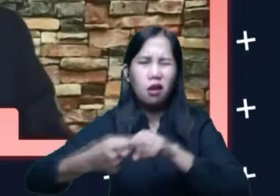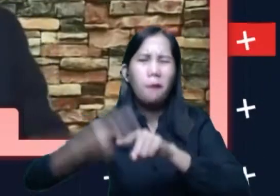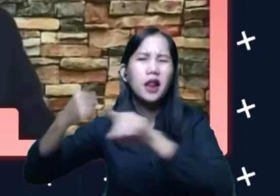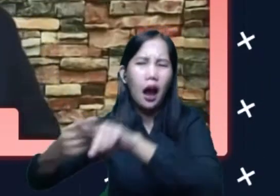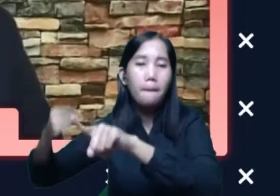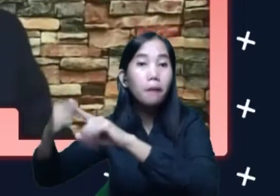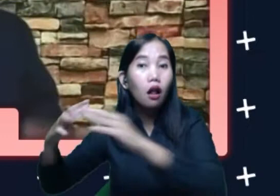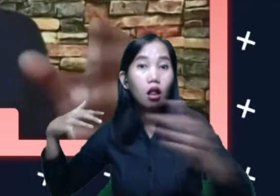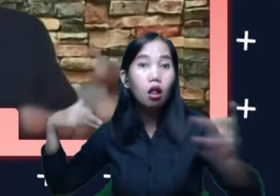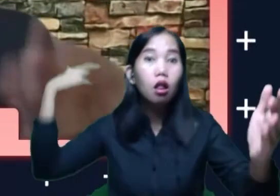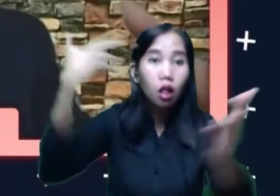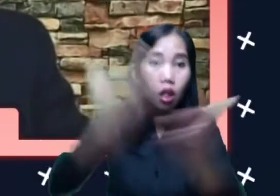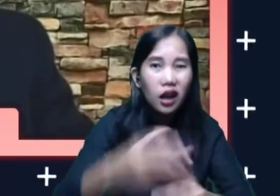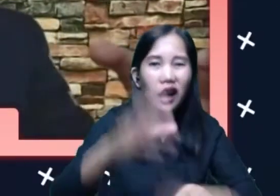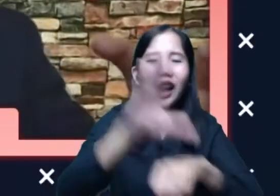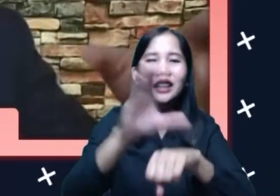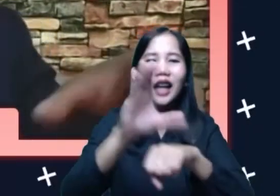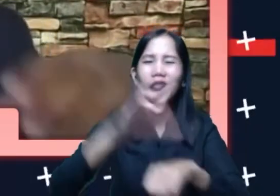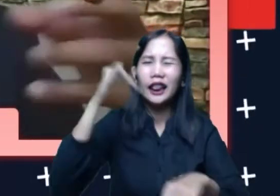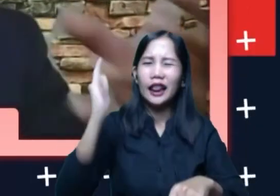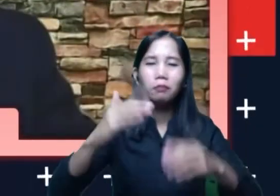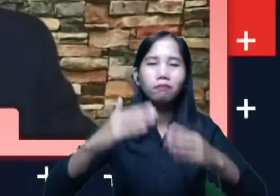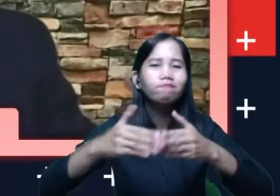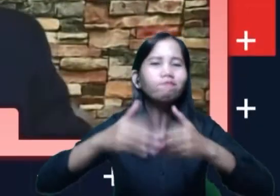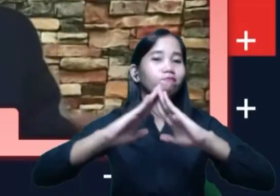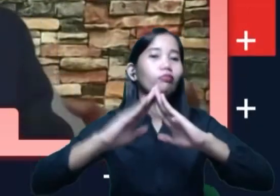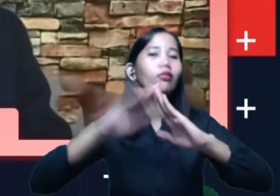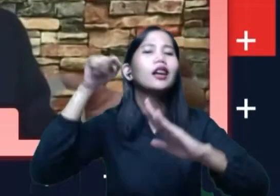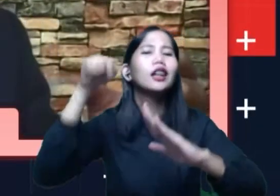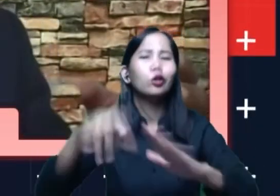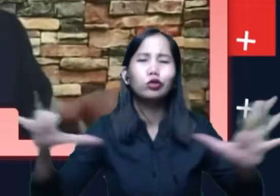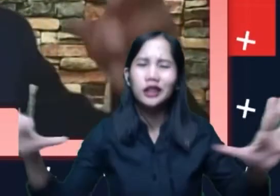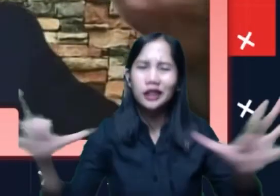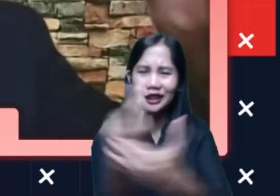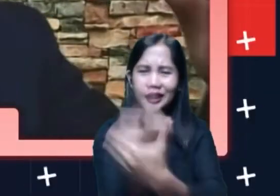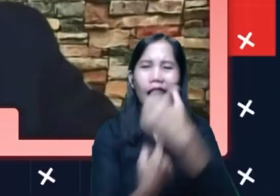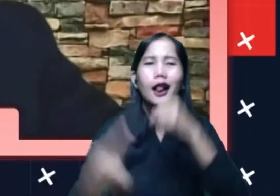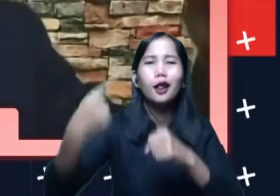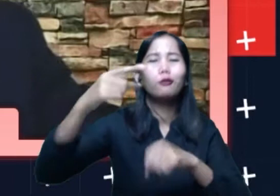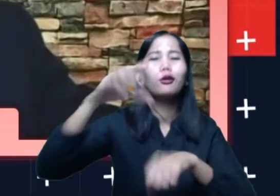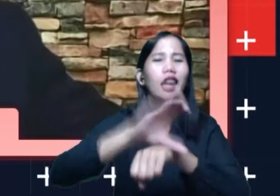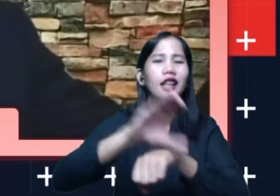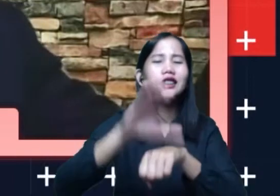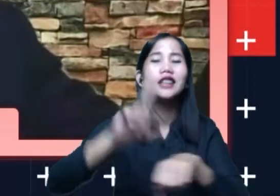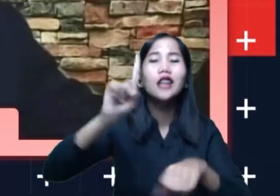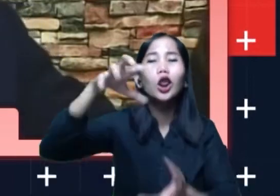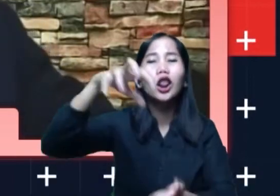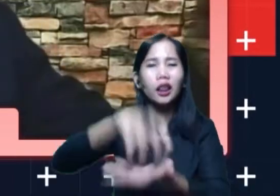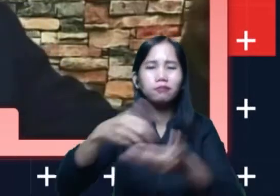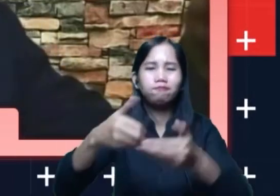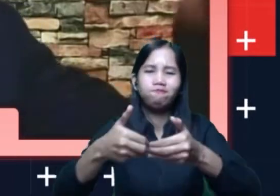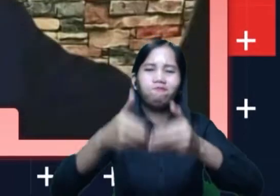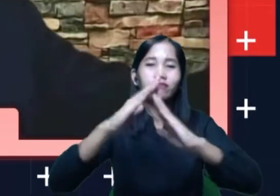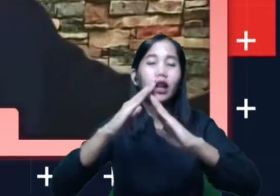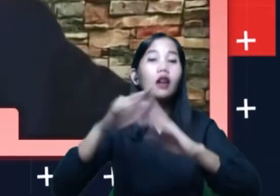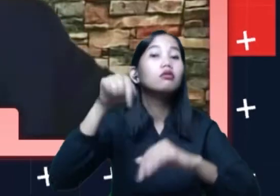Lestre, di Listra, dan kemudian di Derbe, ada gereja di Efesus, Korintus, ada